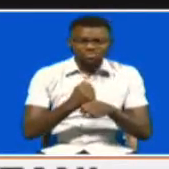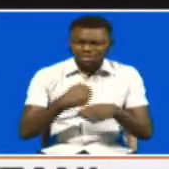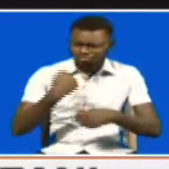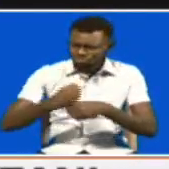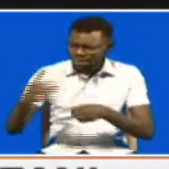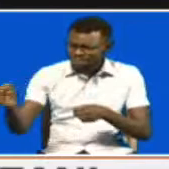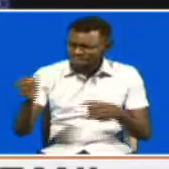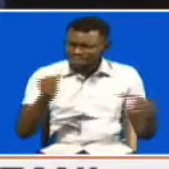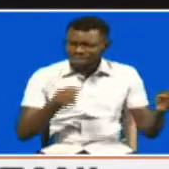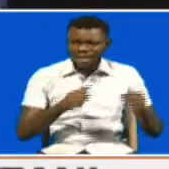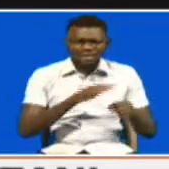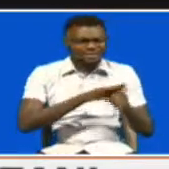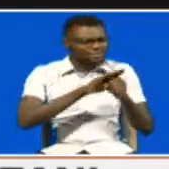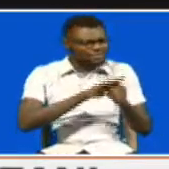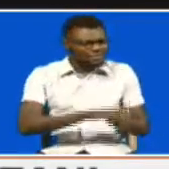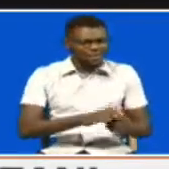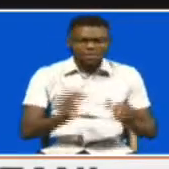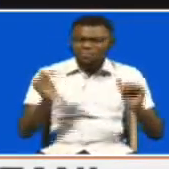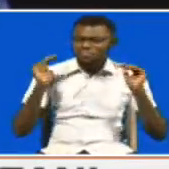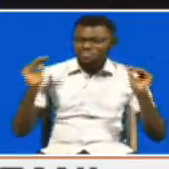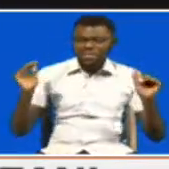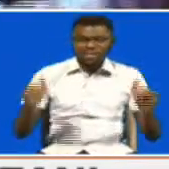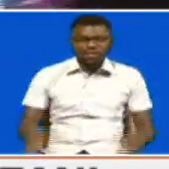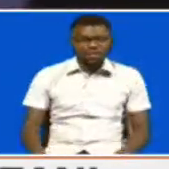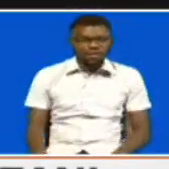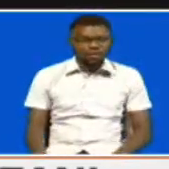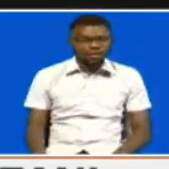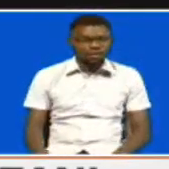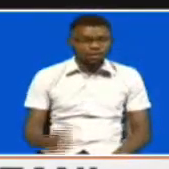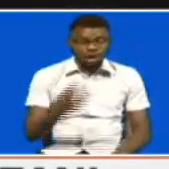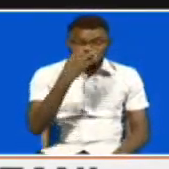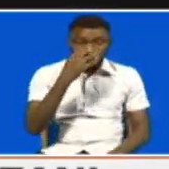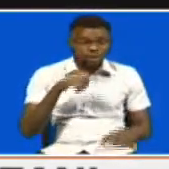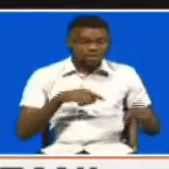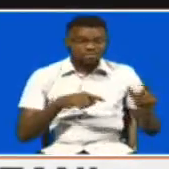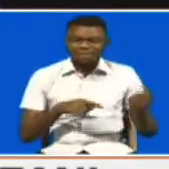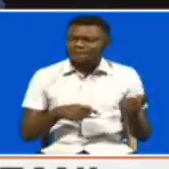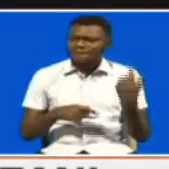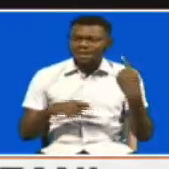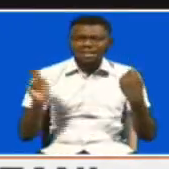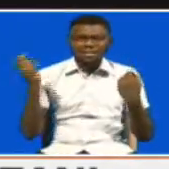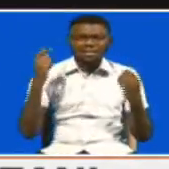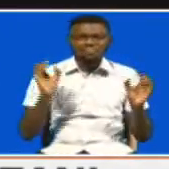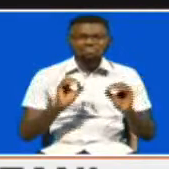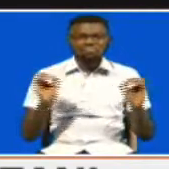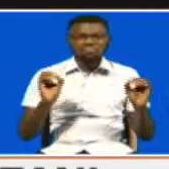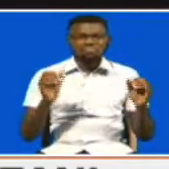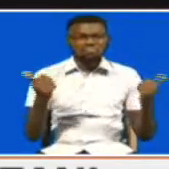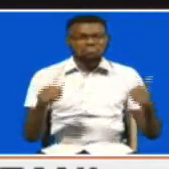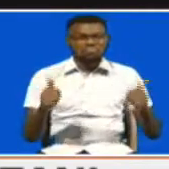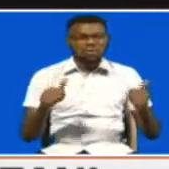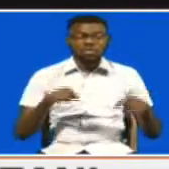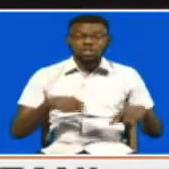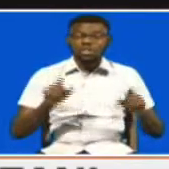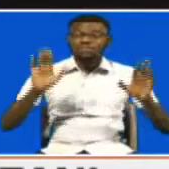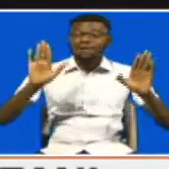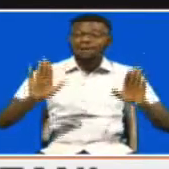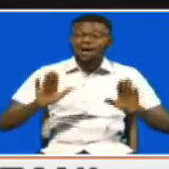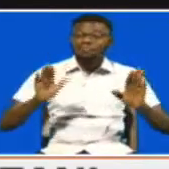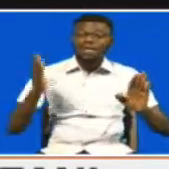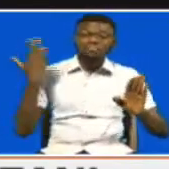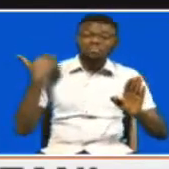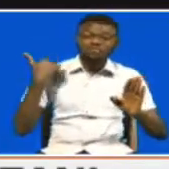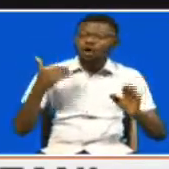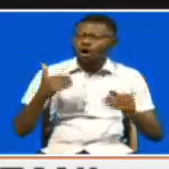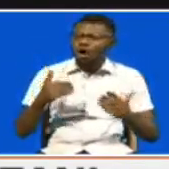Ajira ya kazi kuna ubaguzi kubwa kabisa. Bwana Ruto hajui Kenya. Alipokuwa anafanya kampeni alijua